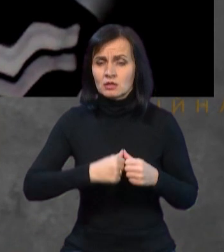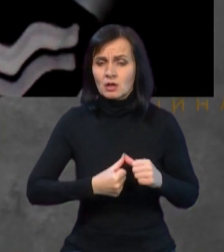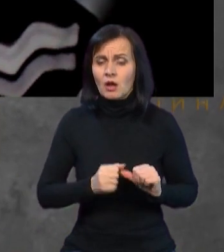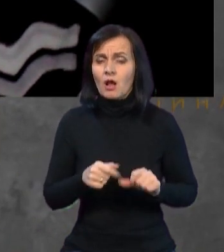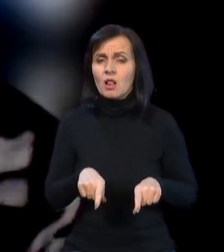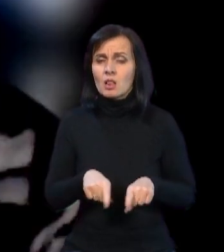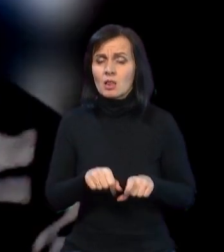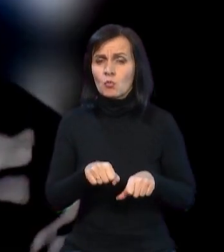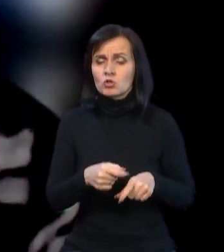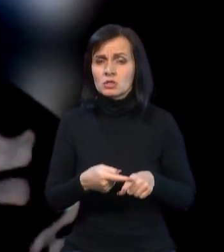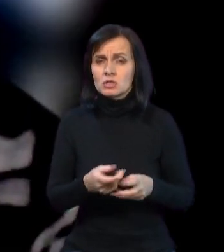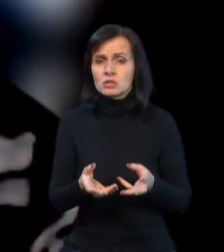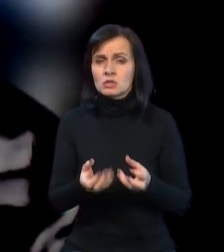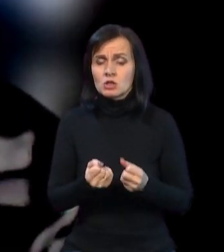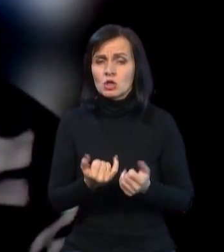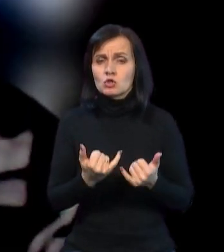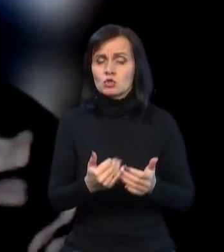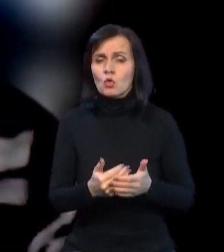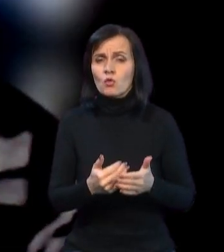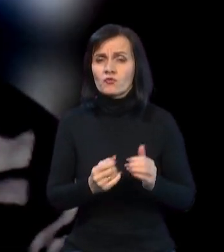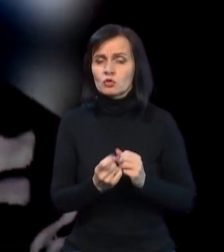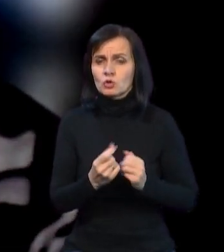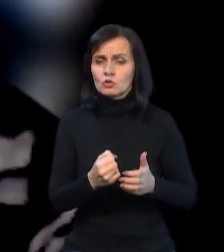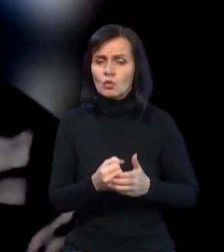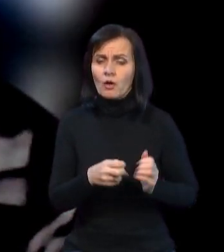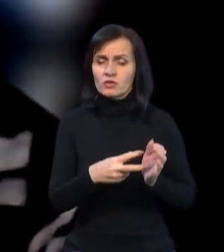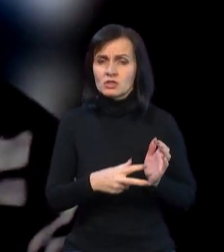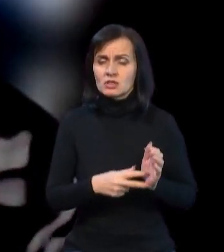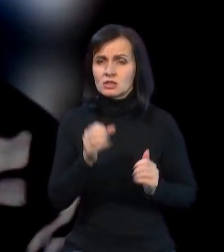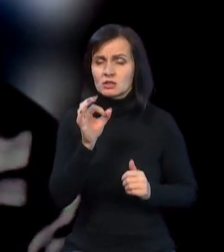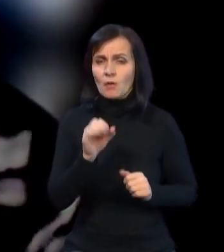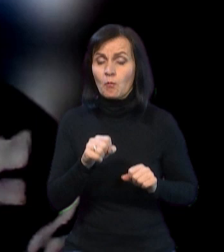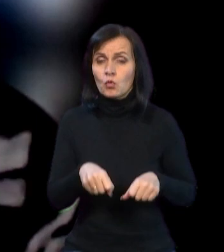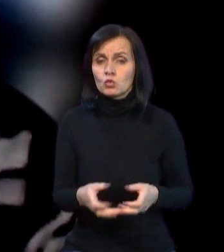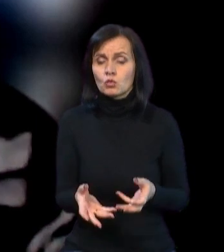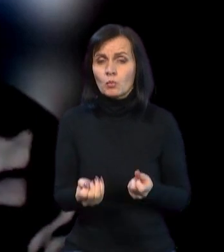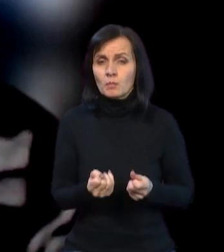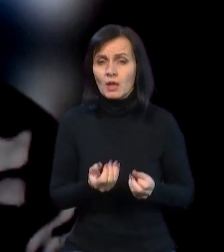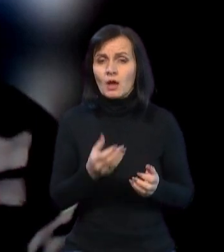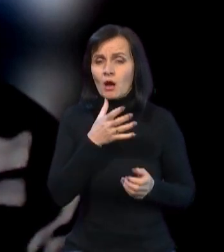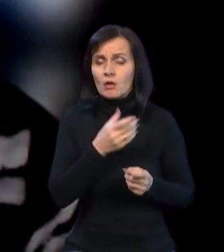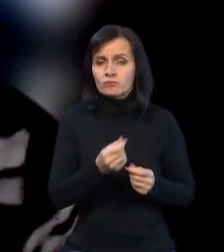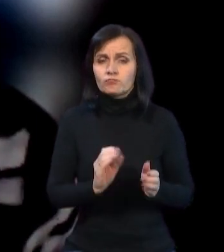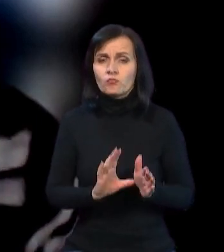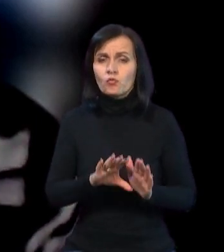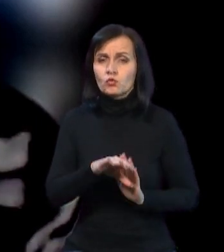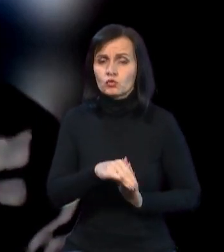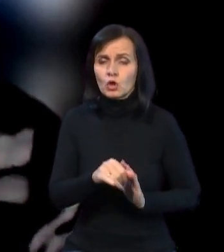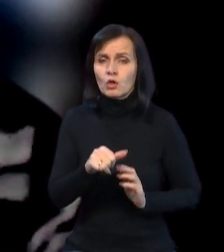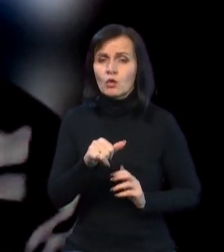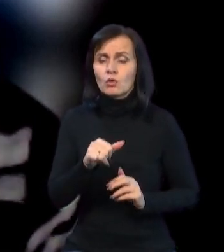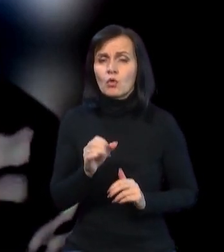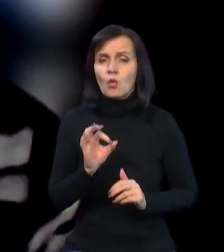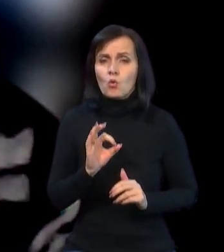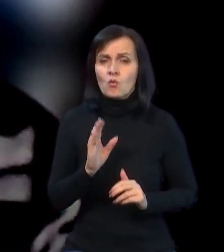отримати. Сьогодні від 11 до 18% можуть отримати при вкладанні в ОВДП.